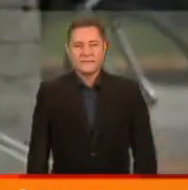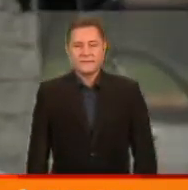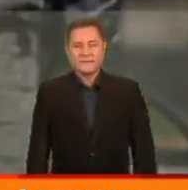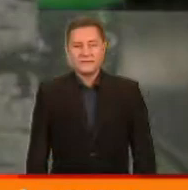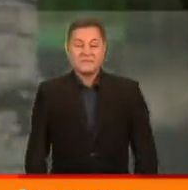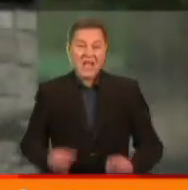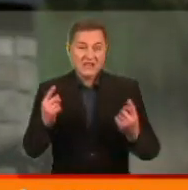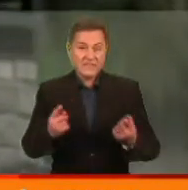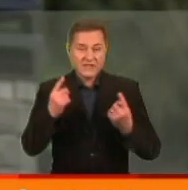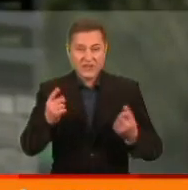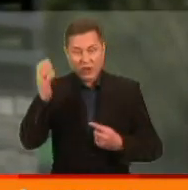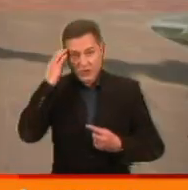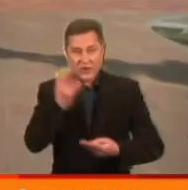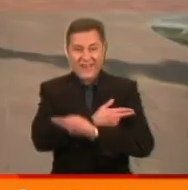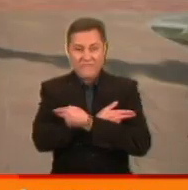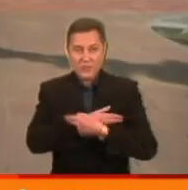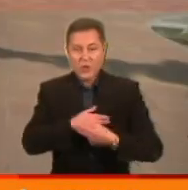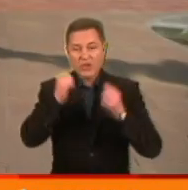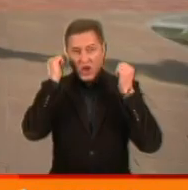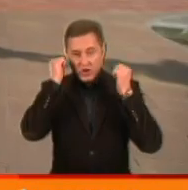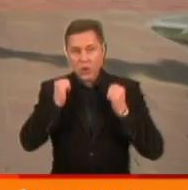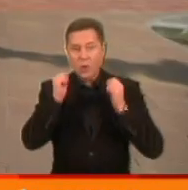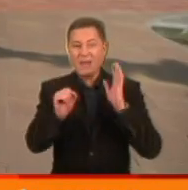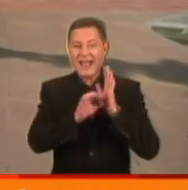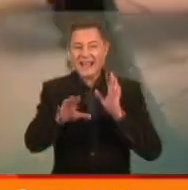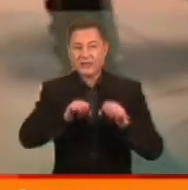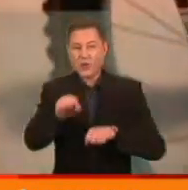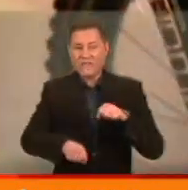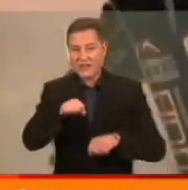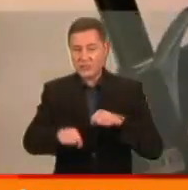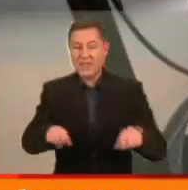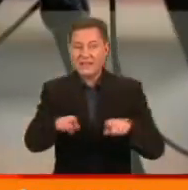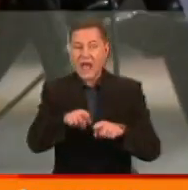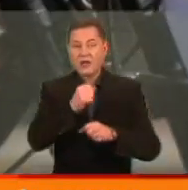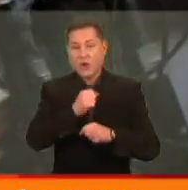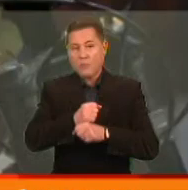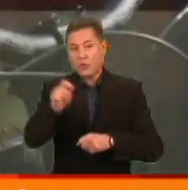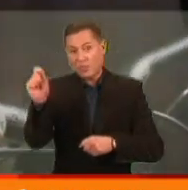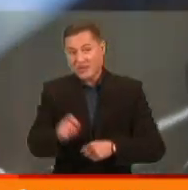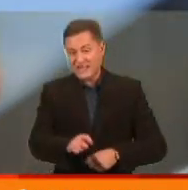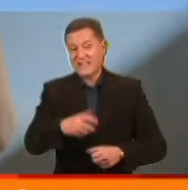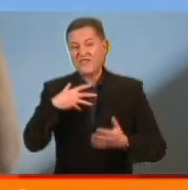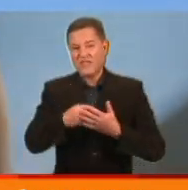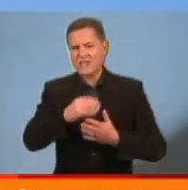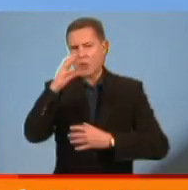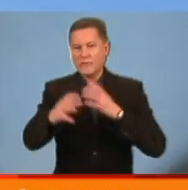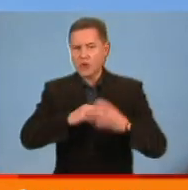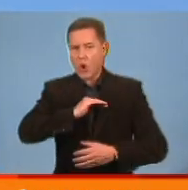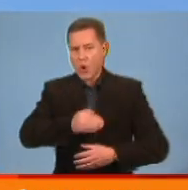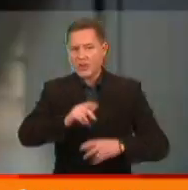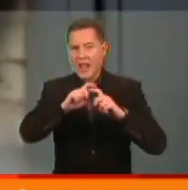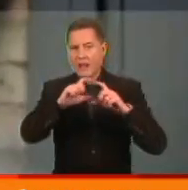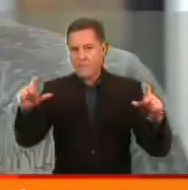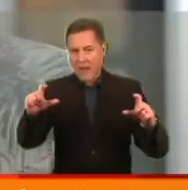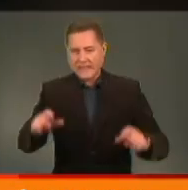У звичайнісінькій чорній футболці, шоломі й на електровелосипеді. Так на роботу приїздить власник міжнародної